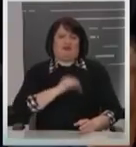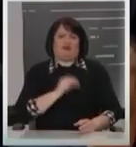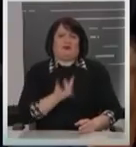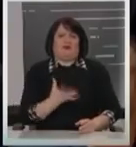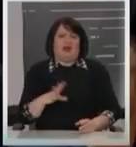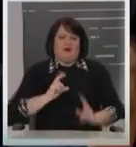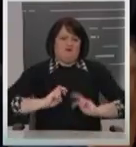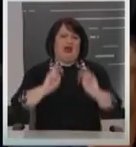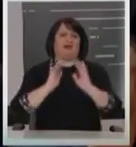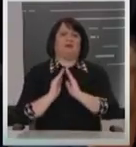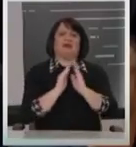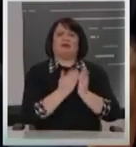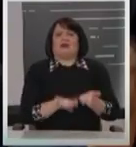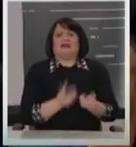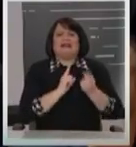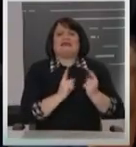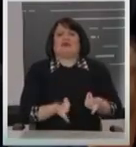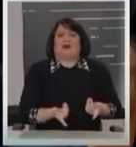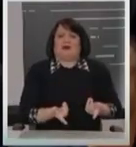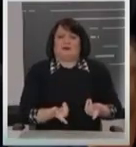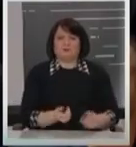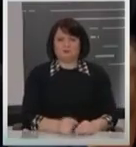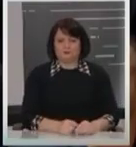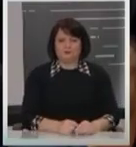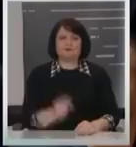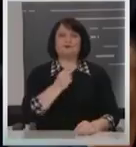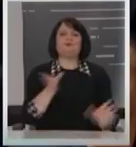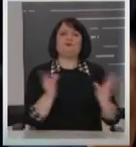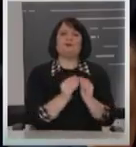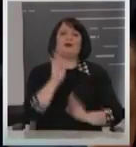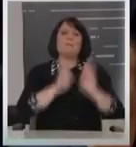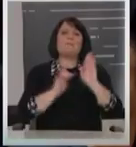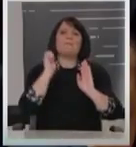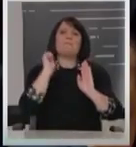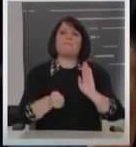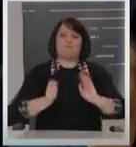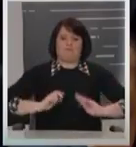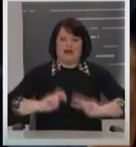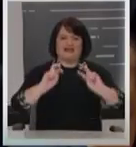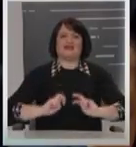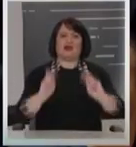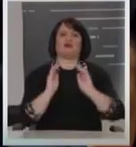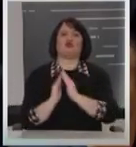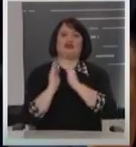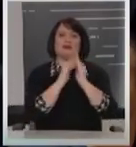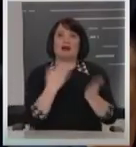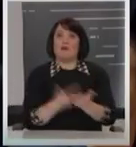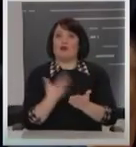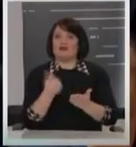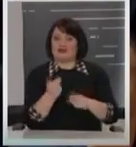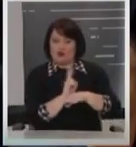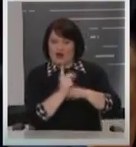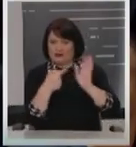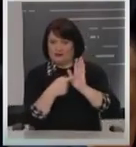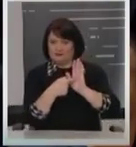λαών. Και σχετικά με τους πληστηριασμούς, έχω εδώ ένα ντοκουμέντο